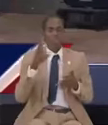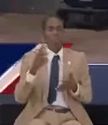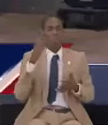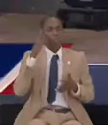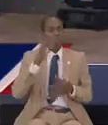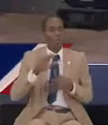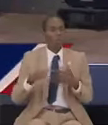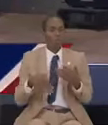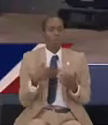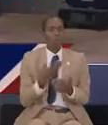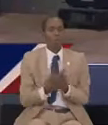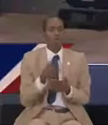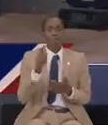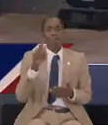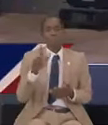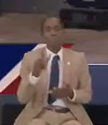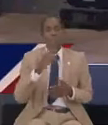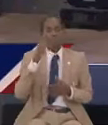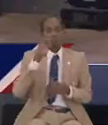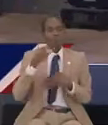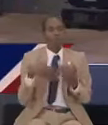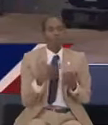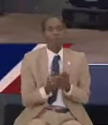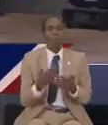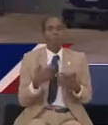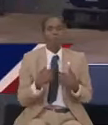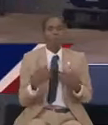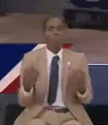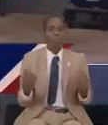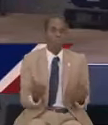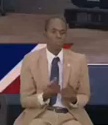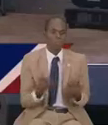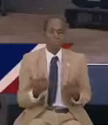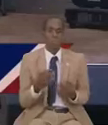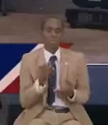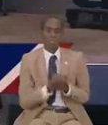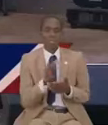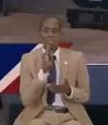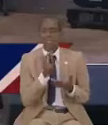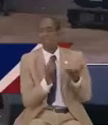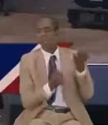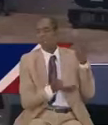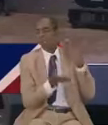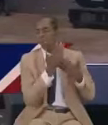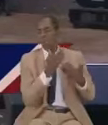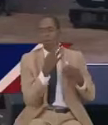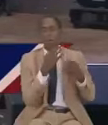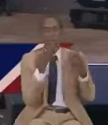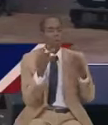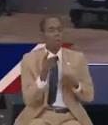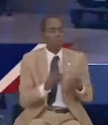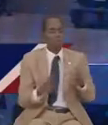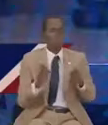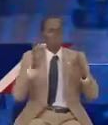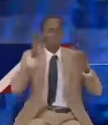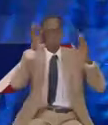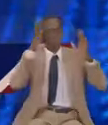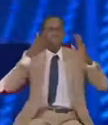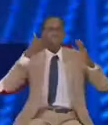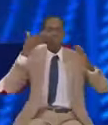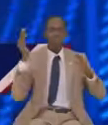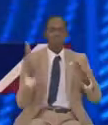car tout son péché c'est le passé car tout son péché le passé le passé de plusieurs est terrible